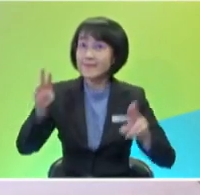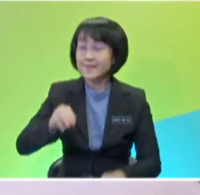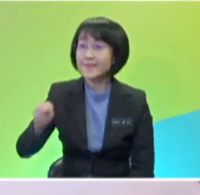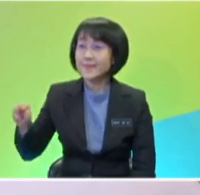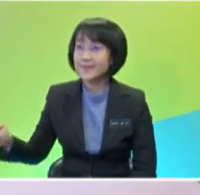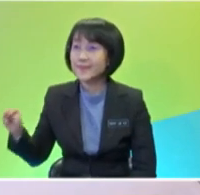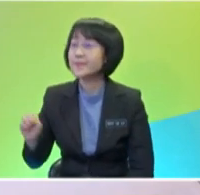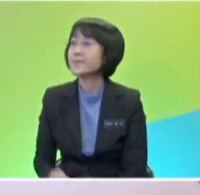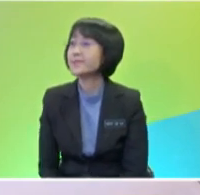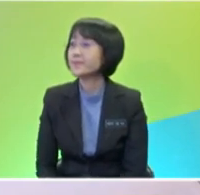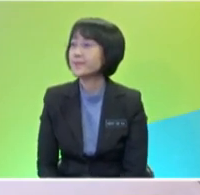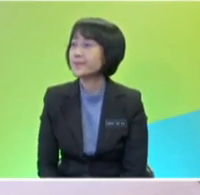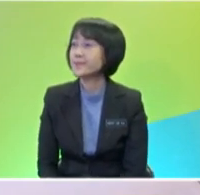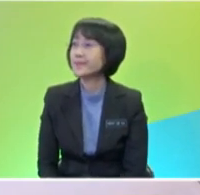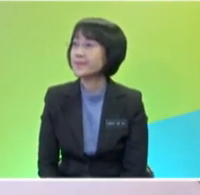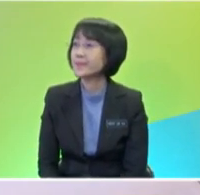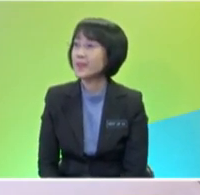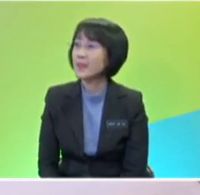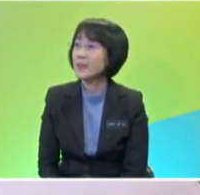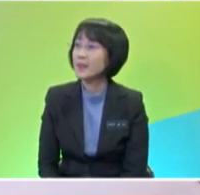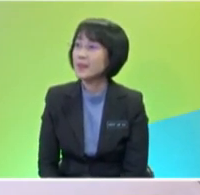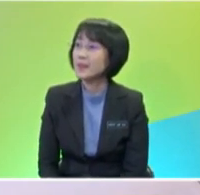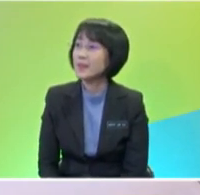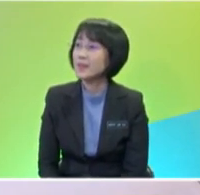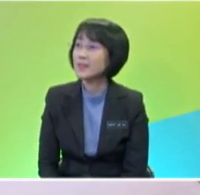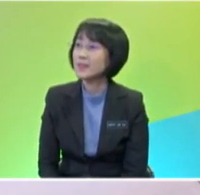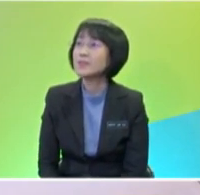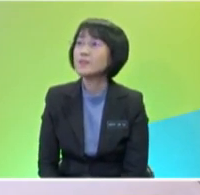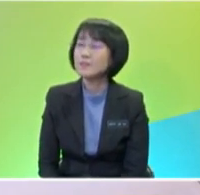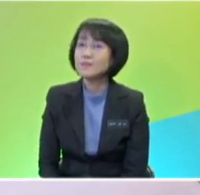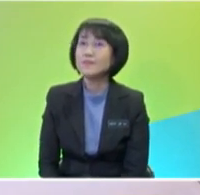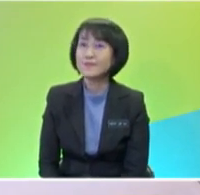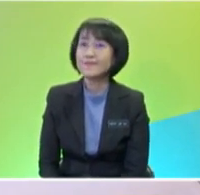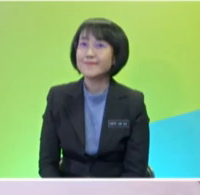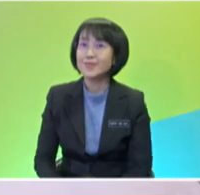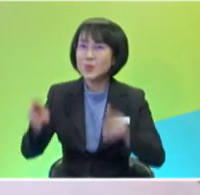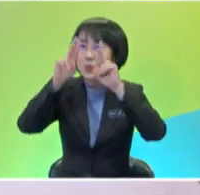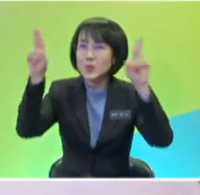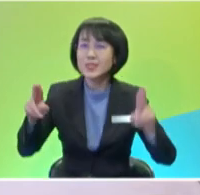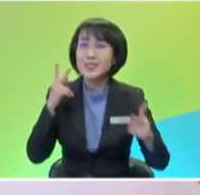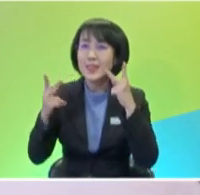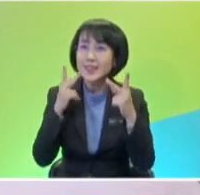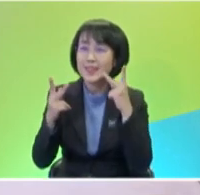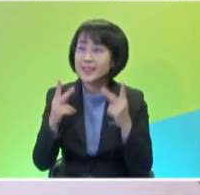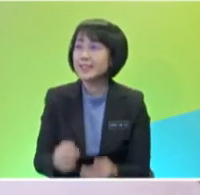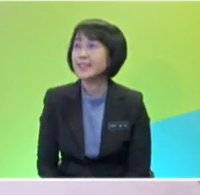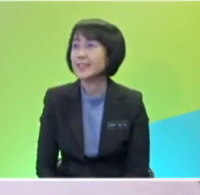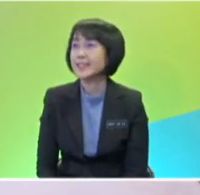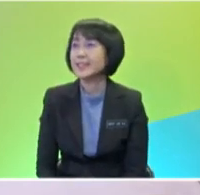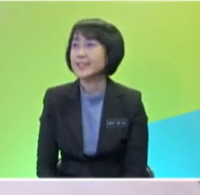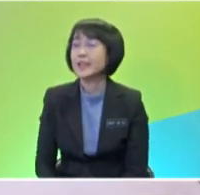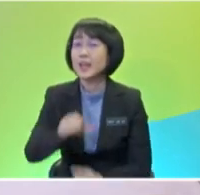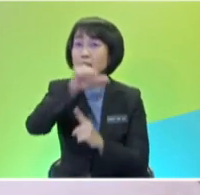juga apa uji kate apabila kamu